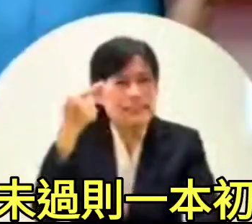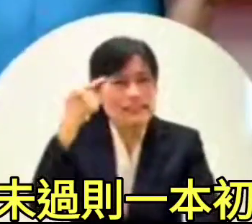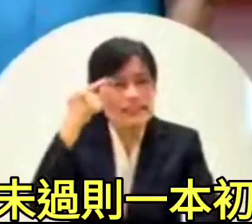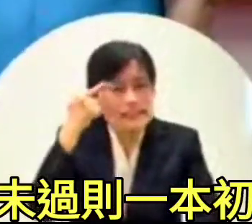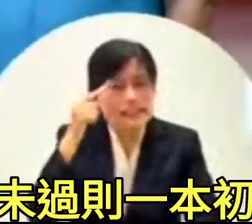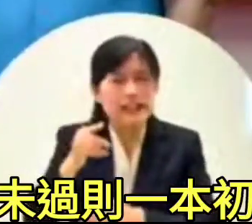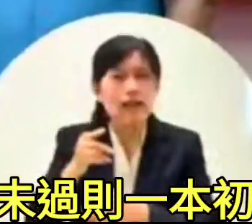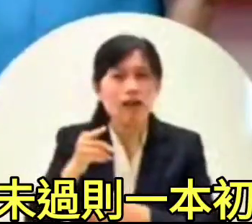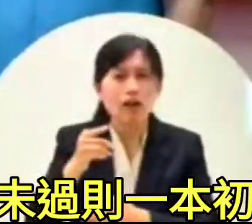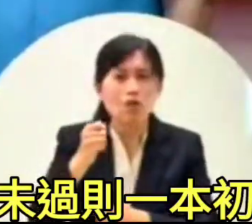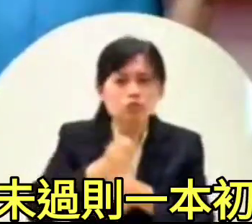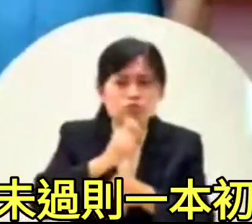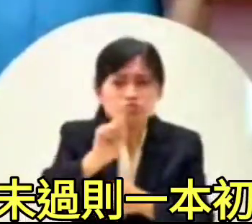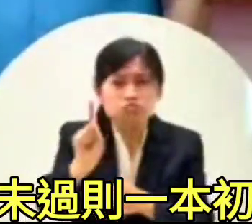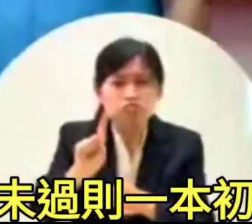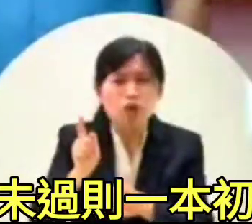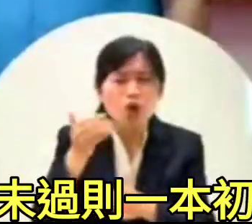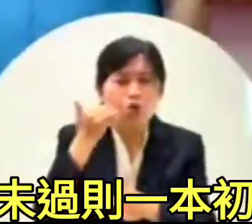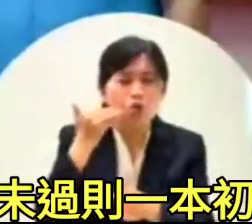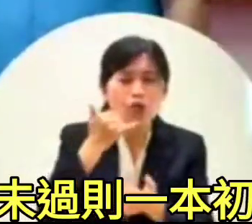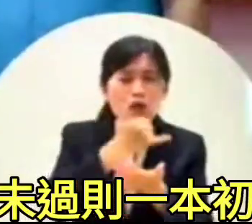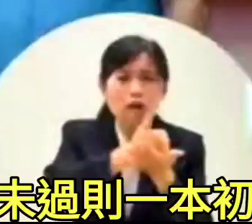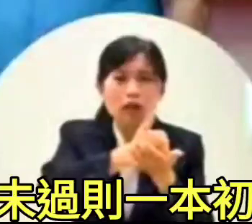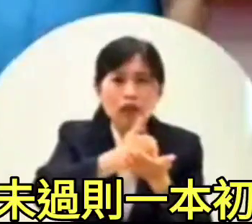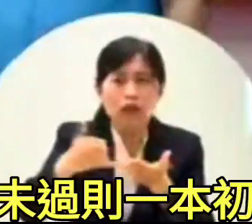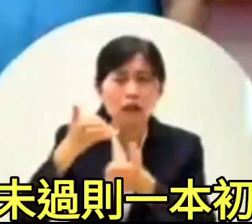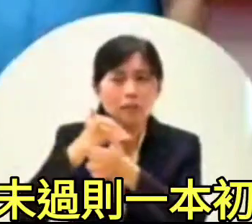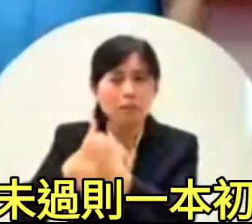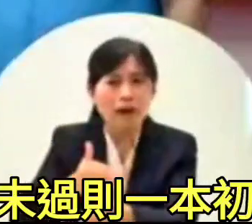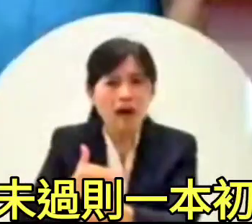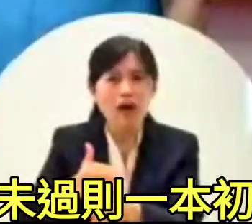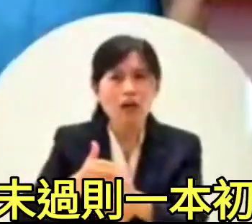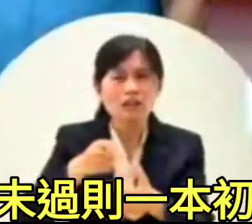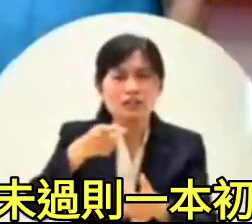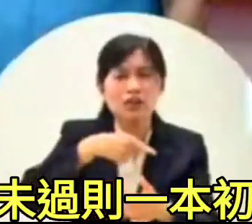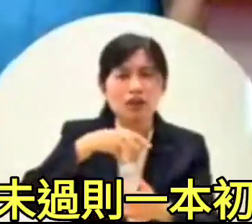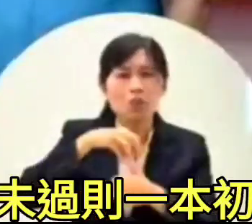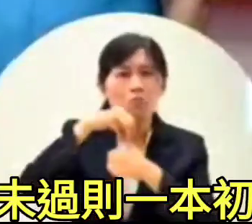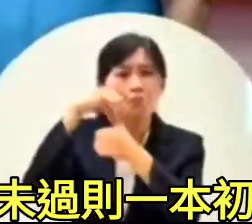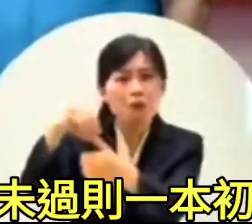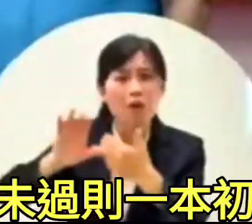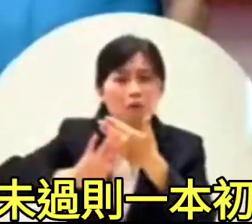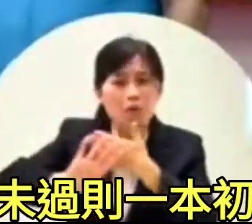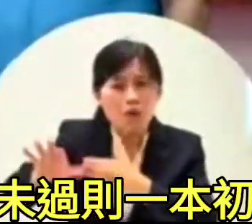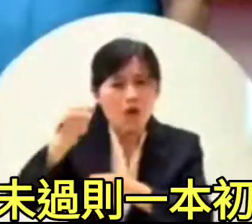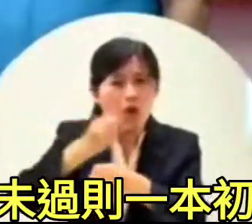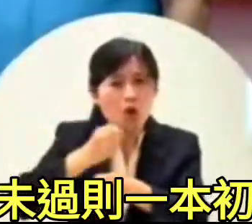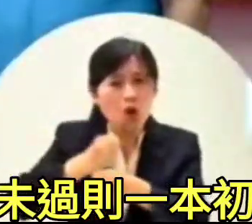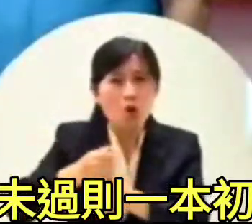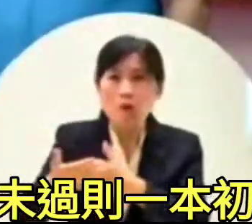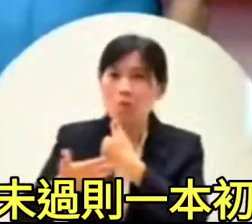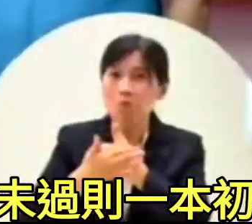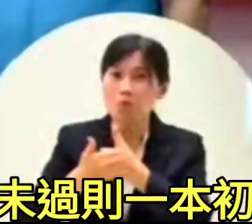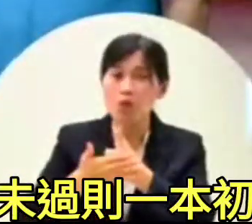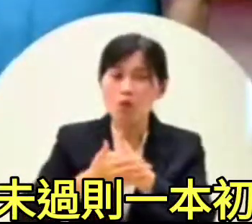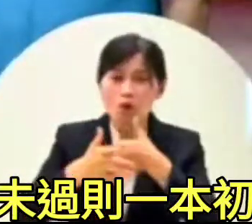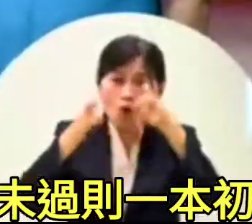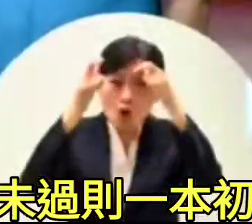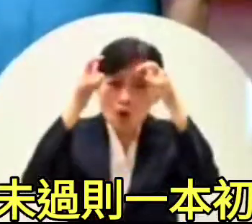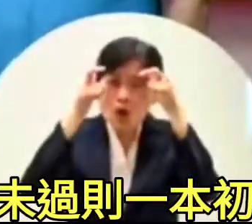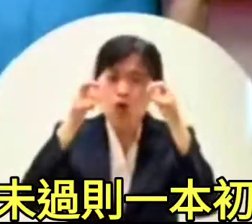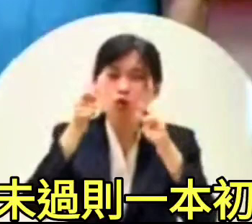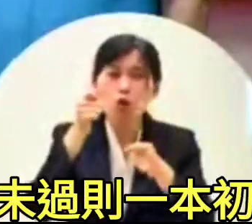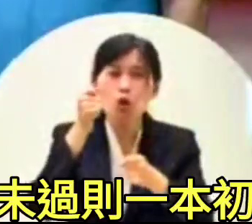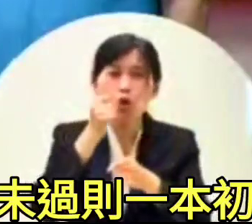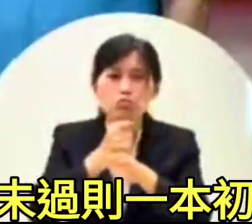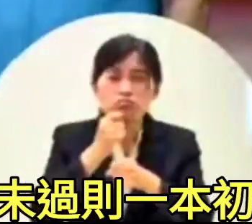真的离开了这个岗位，你到了其他的岗位，能不能还继续来为我们高雄来打拼这些你曾经许